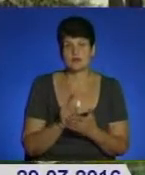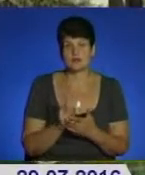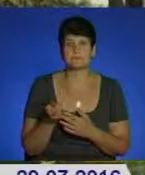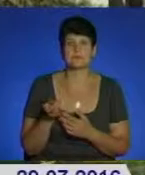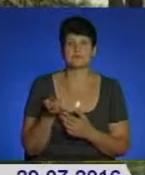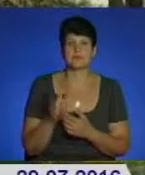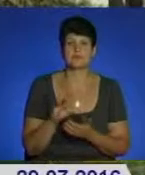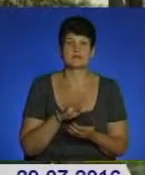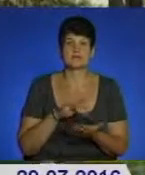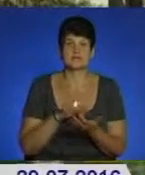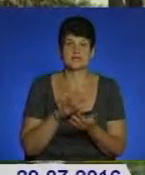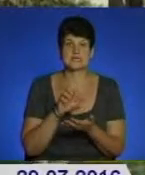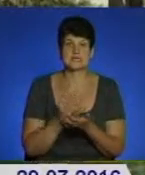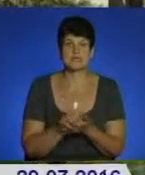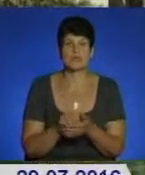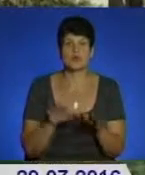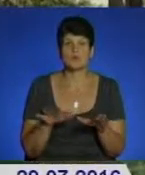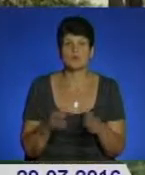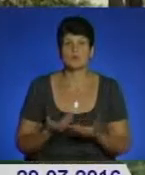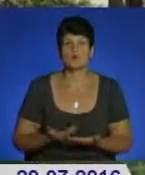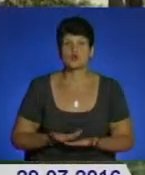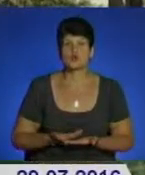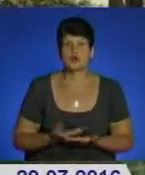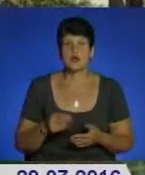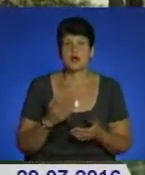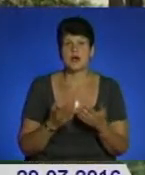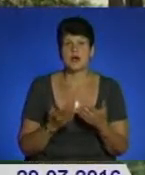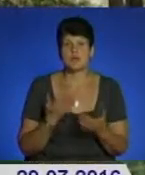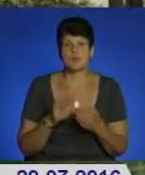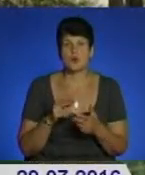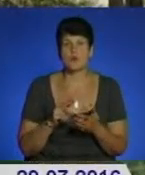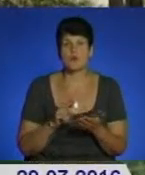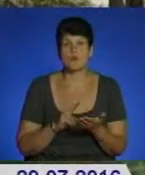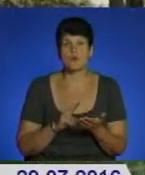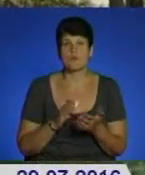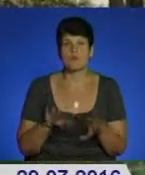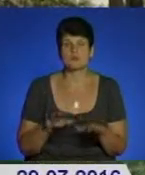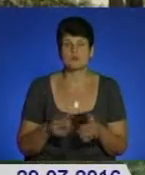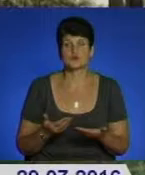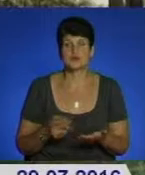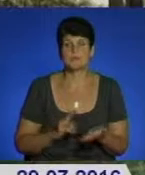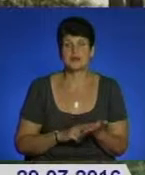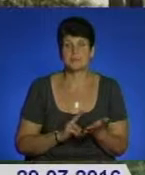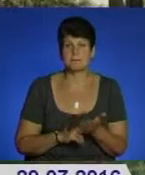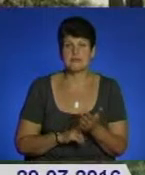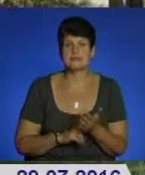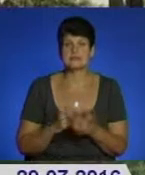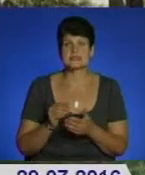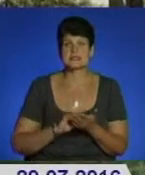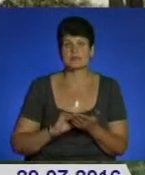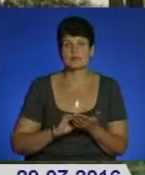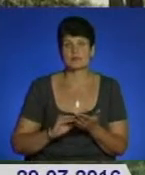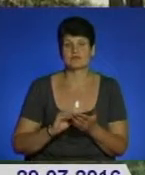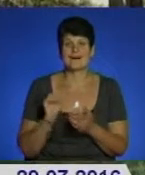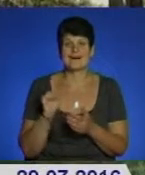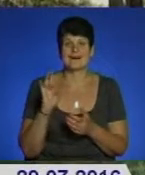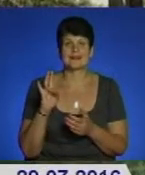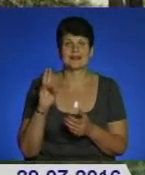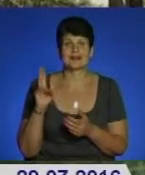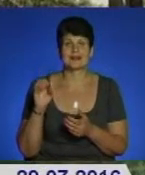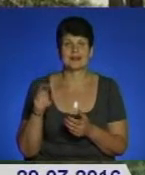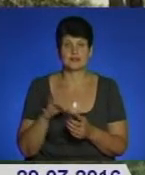кошти або кошти роботодавця, який спрямував людину на навчання. Якщо людина приймає рішення підтвердити цю